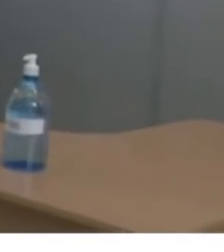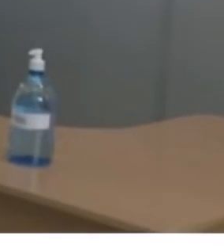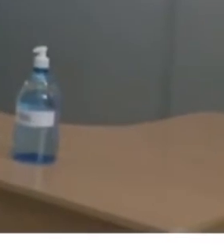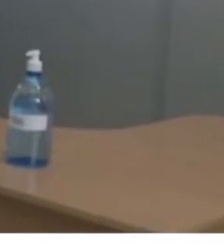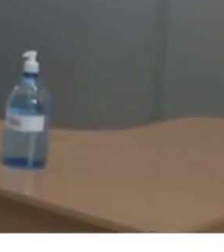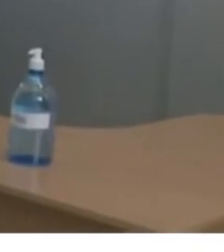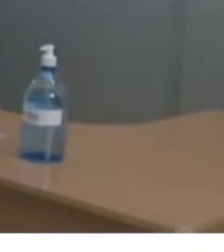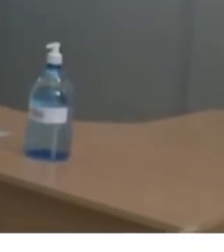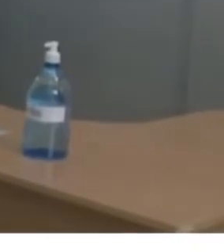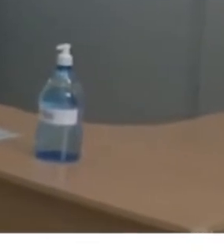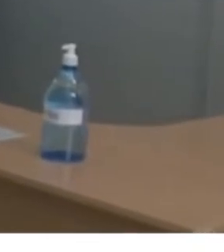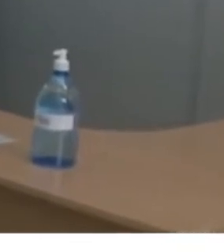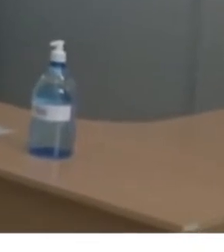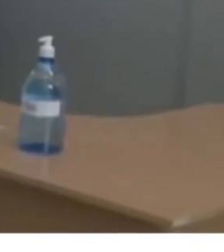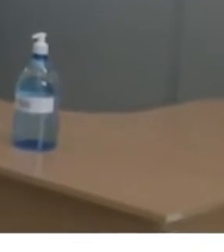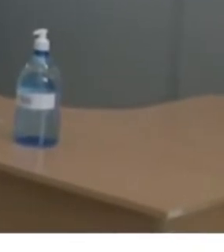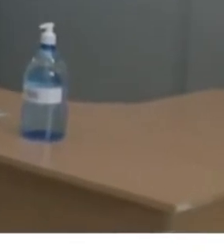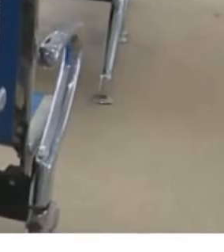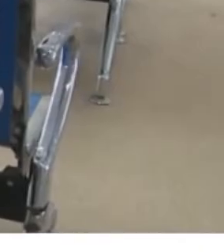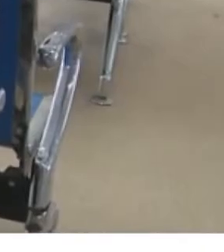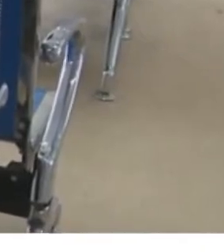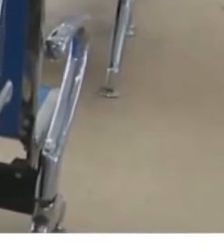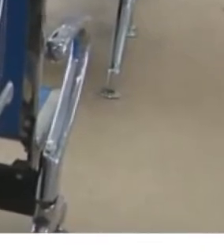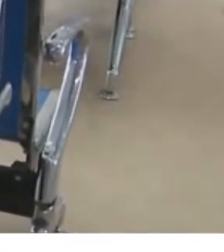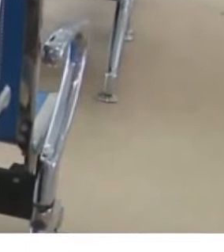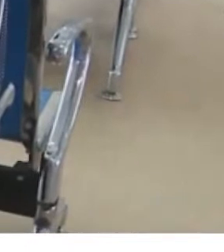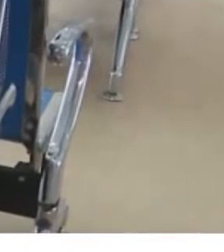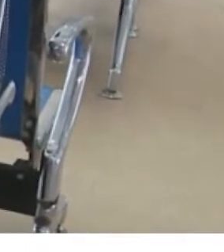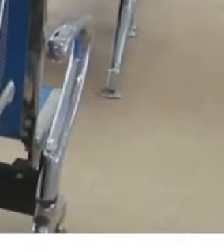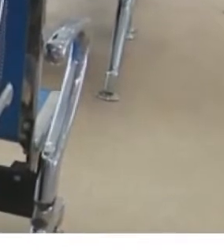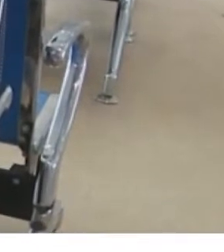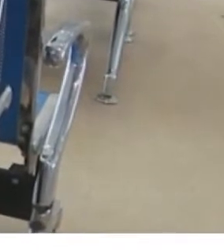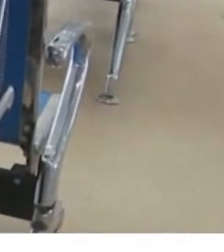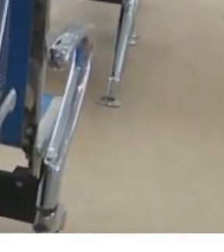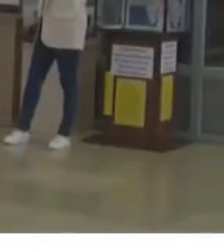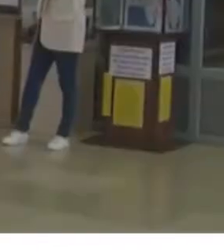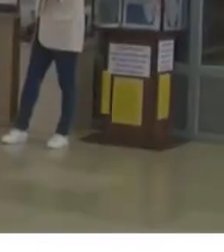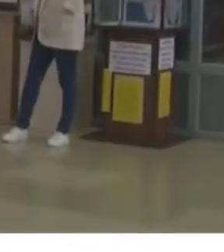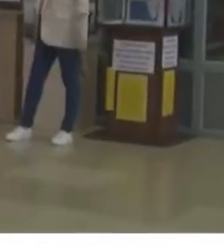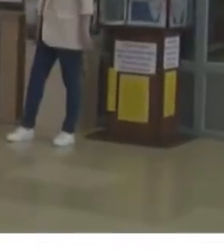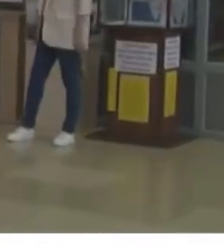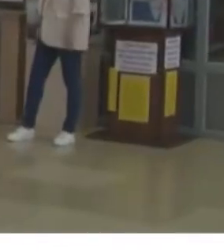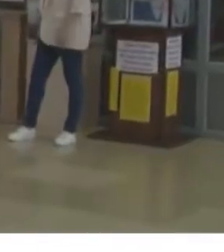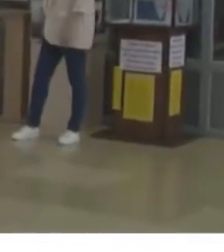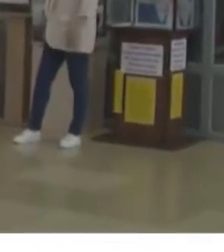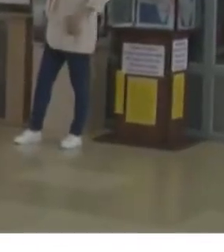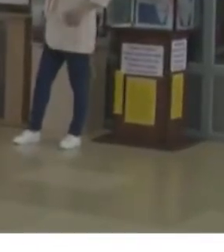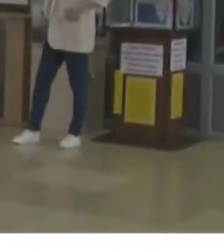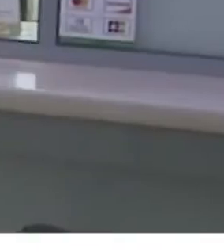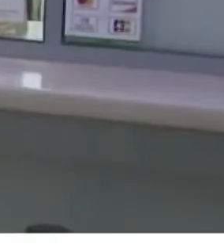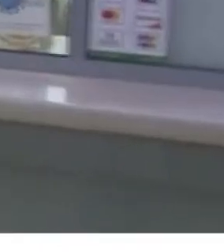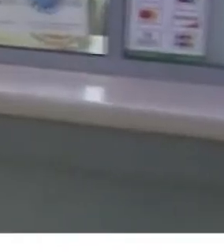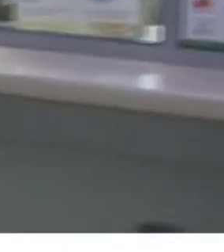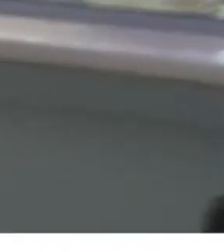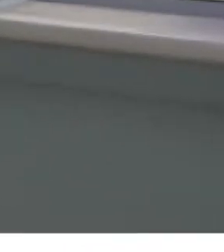Ескі күнде елорданың сапар жайына 5000-ға дейін адам келетін. Қатан карантин енгізіліп, қатынас тоқтағалы вокзалдың іші қаңырап тұр. Алғашқы шектеулерден